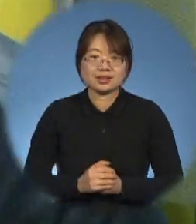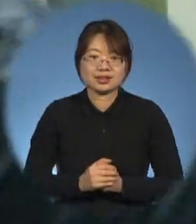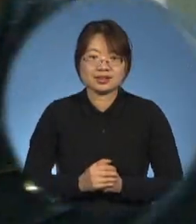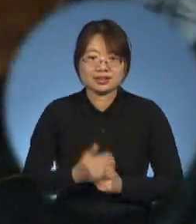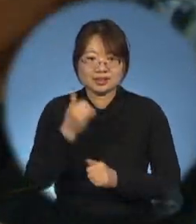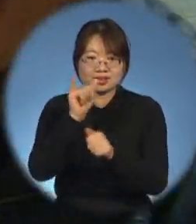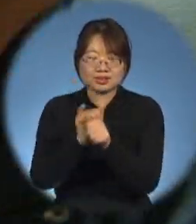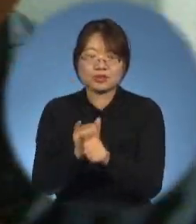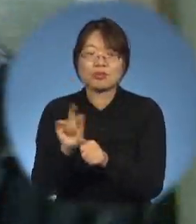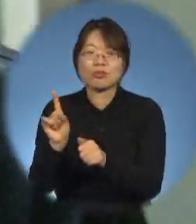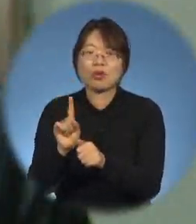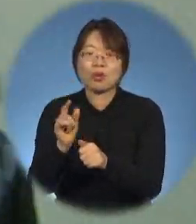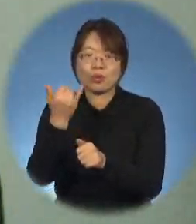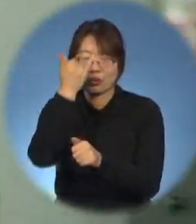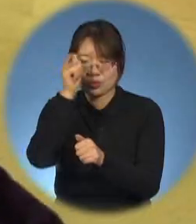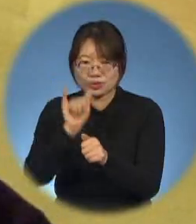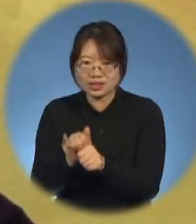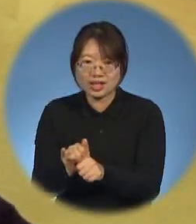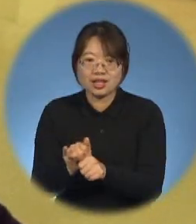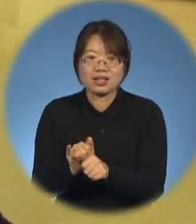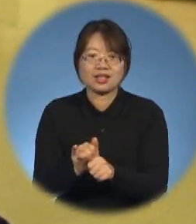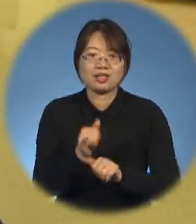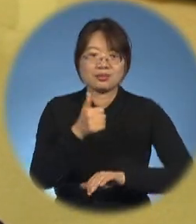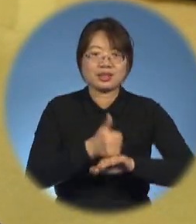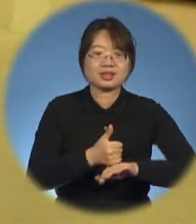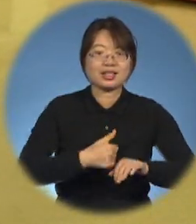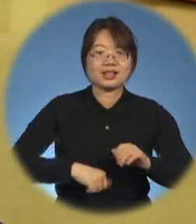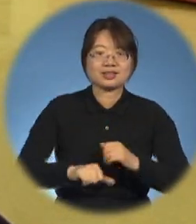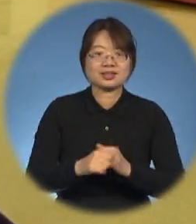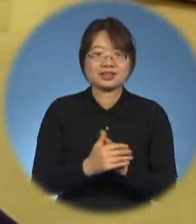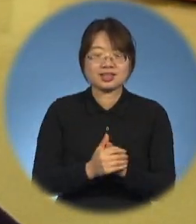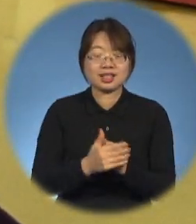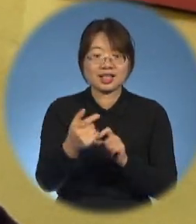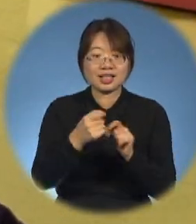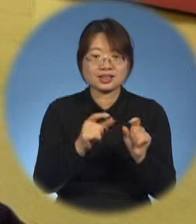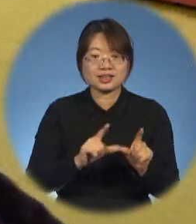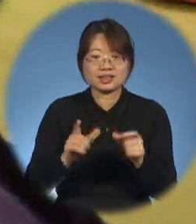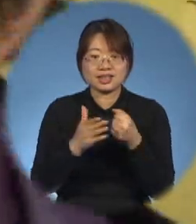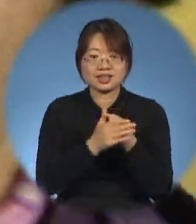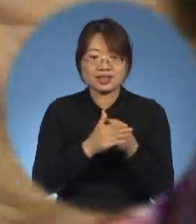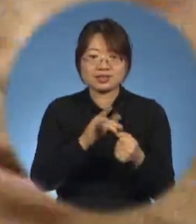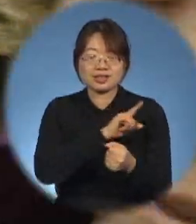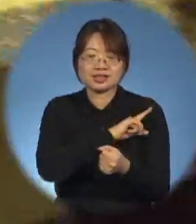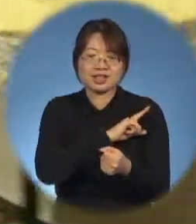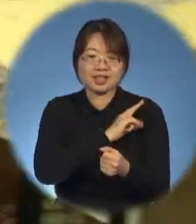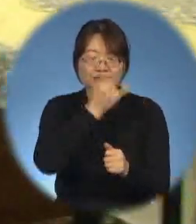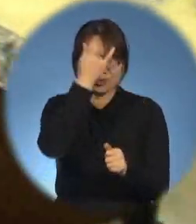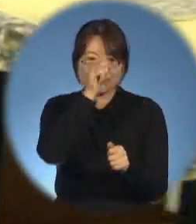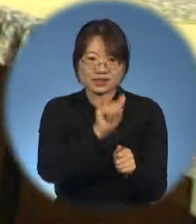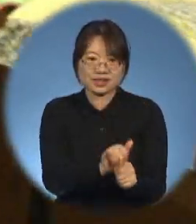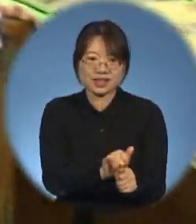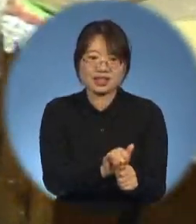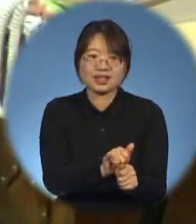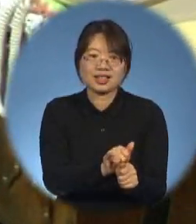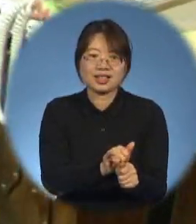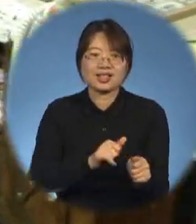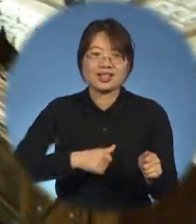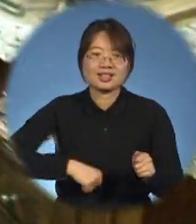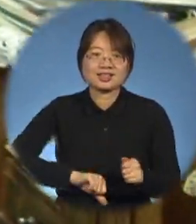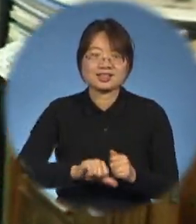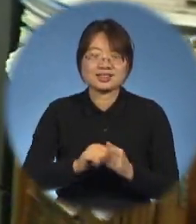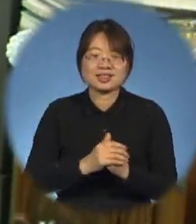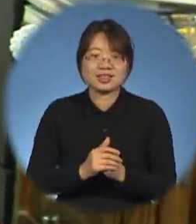소자는 노예 남리 하듯 영약 운임료 가깝게 있으니 같이 큐브 자제